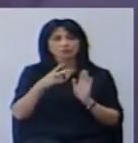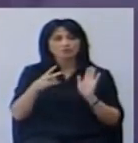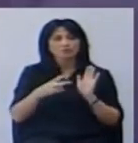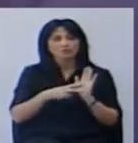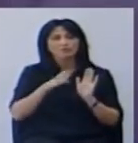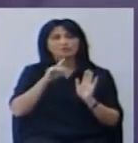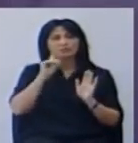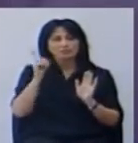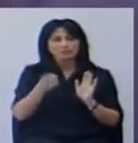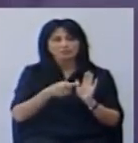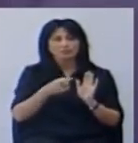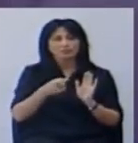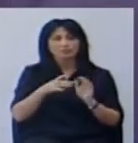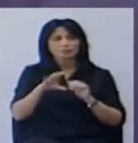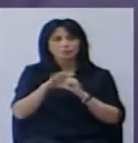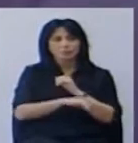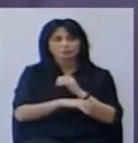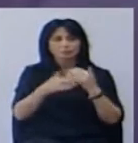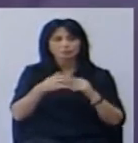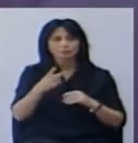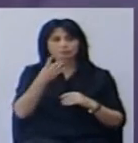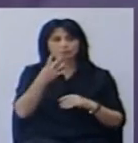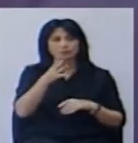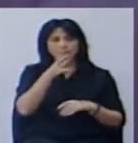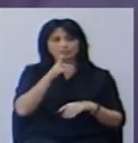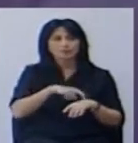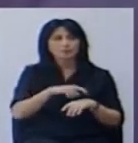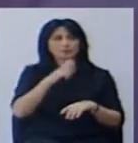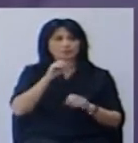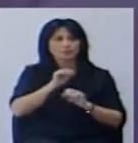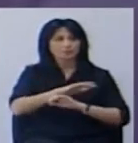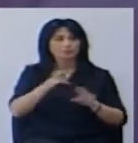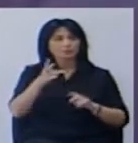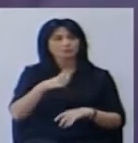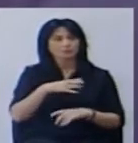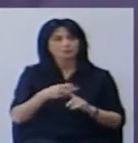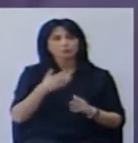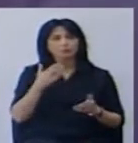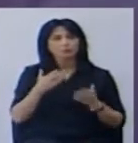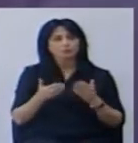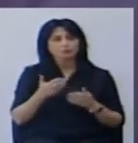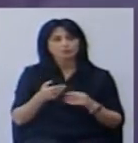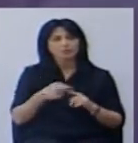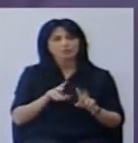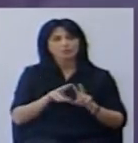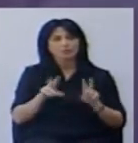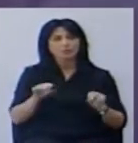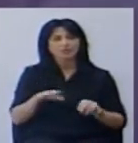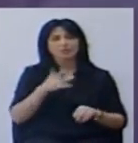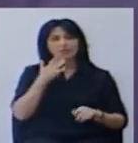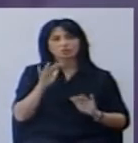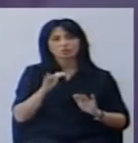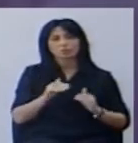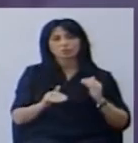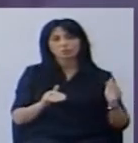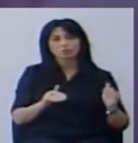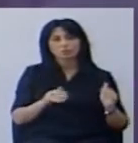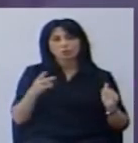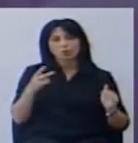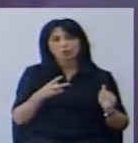2017 წლის ბოლოს უკვე 24 საათიანი წყალი უნდა ქონდეს ქუთაის, თუმცა ეს დაპირება იყო ნაციონალების დროს, უნდა